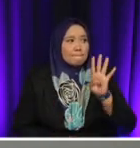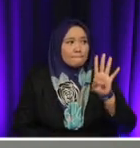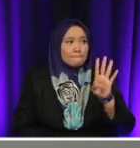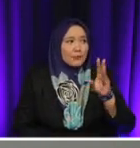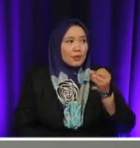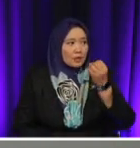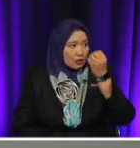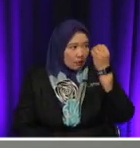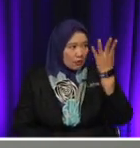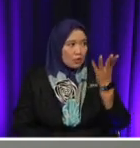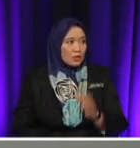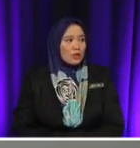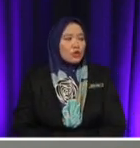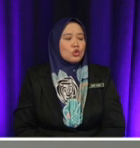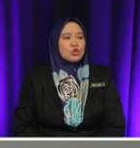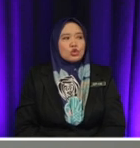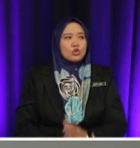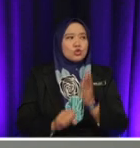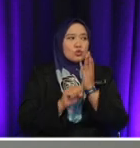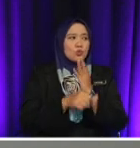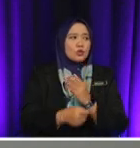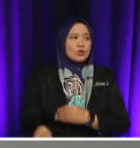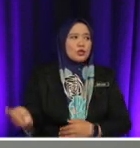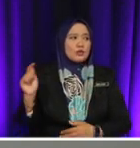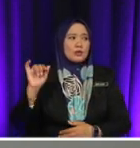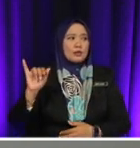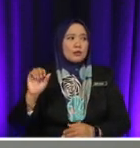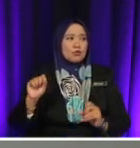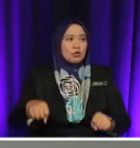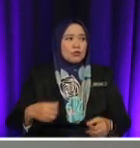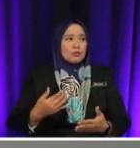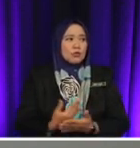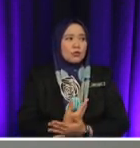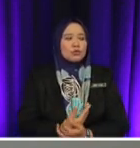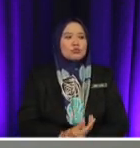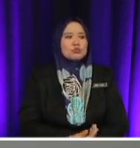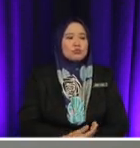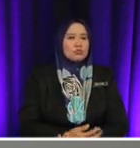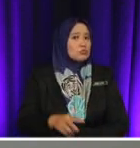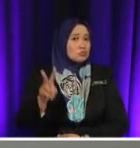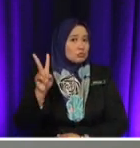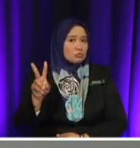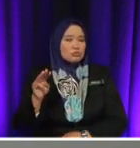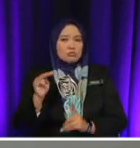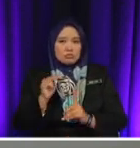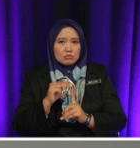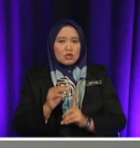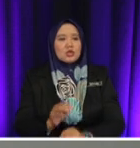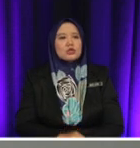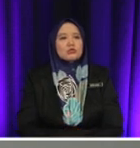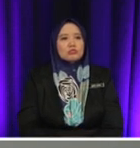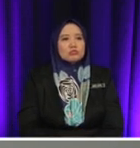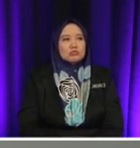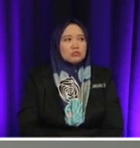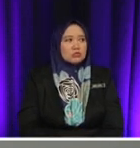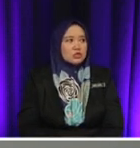berdasarkan jumlah markah kalau dua markah R cakap mesti nak jawab dua po kan baru kita dapat dua markah kan